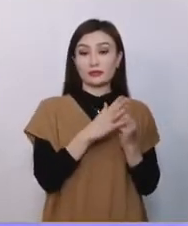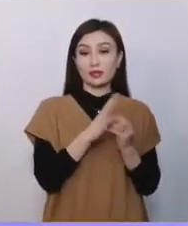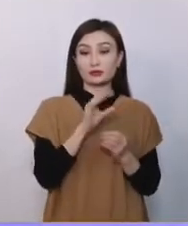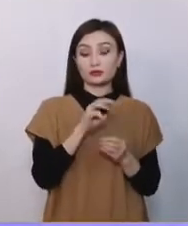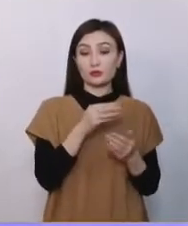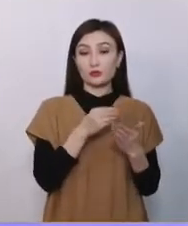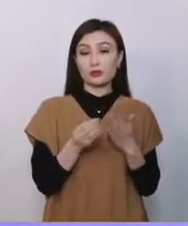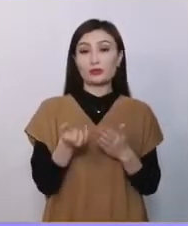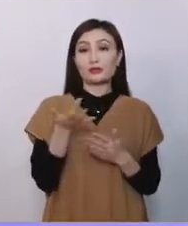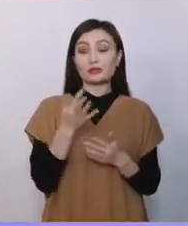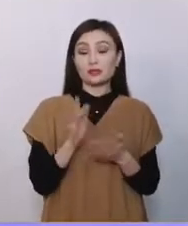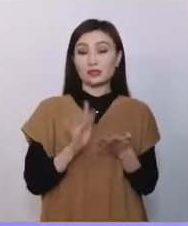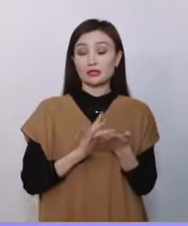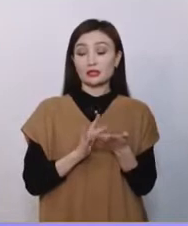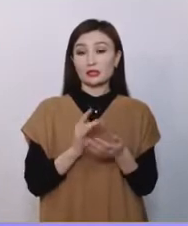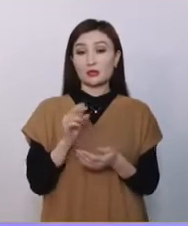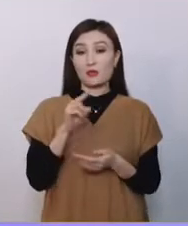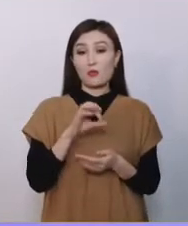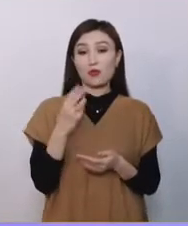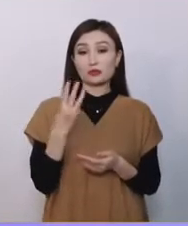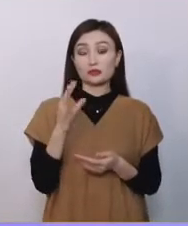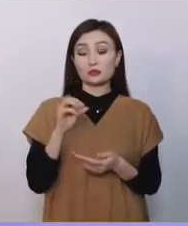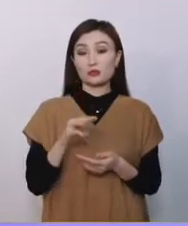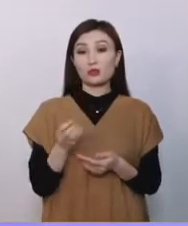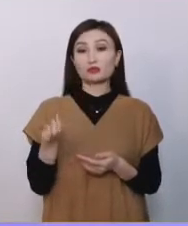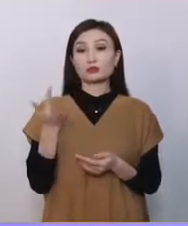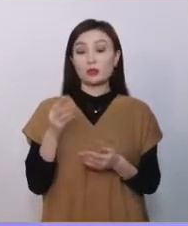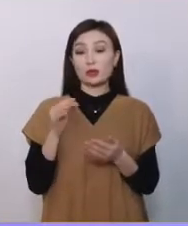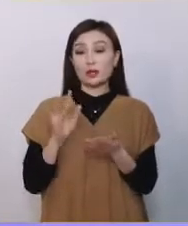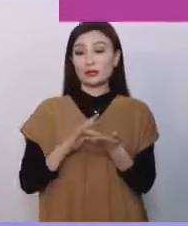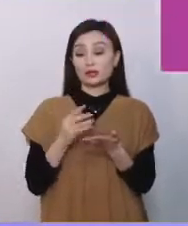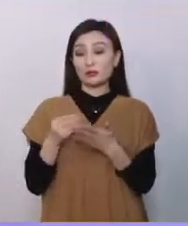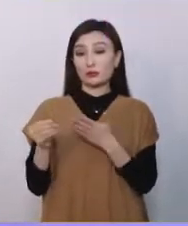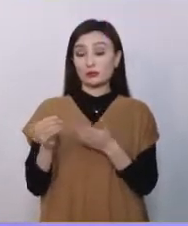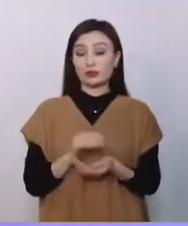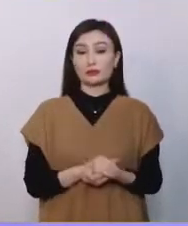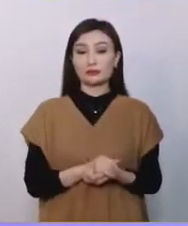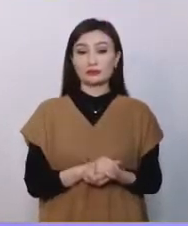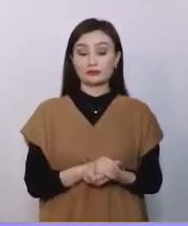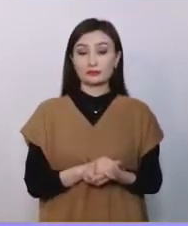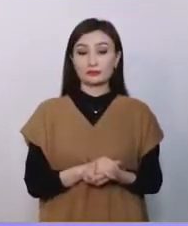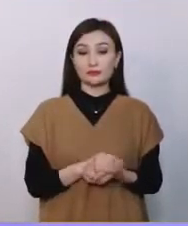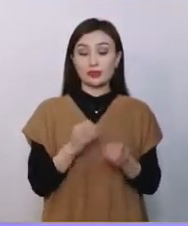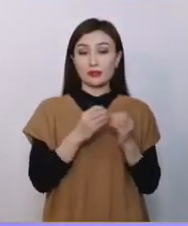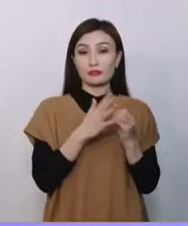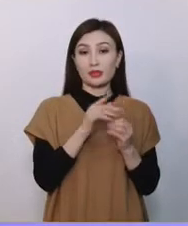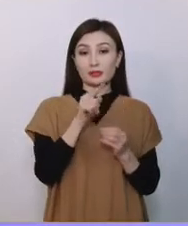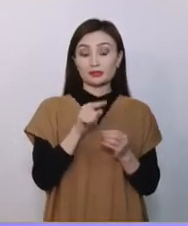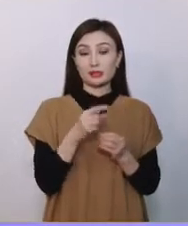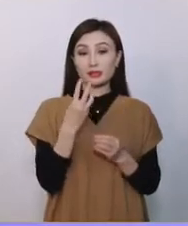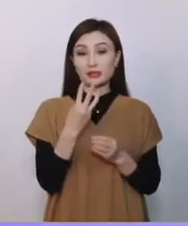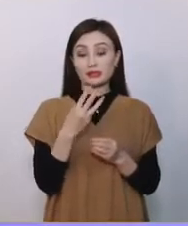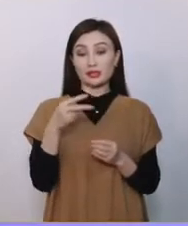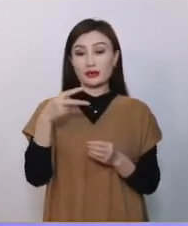сумов купили несколько тетрадей по три сома за тетрадь сколько тетради купили 15 разделить на